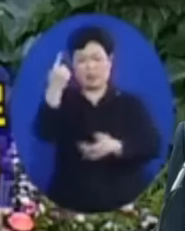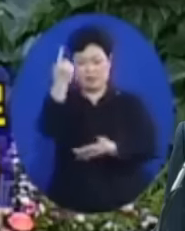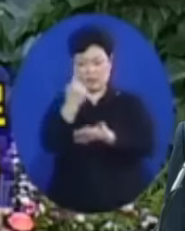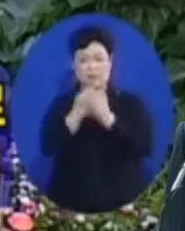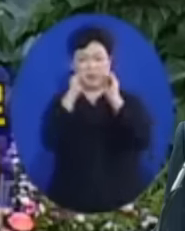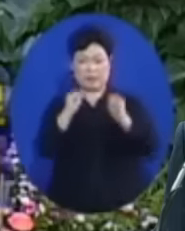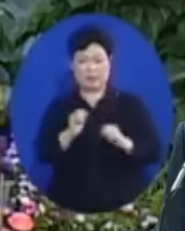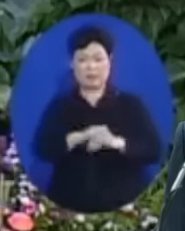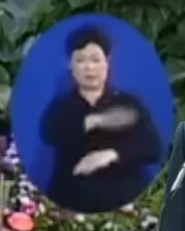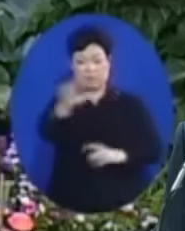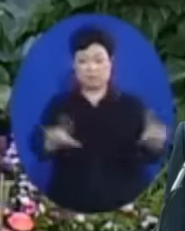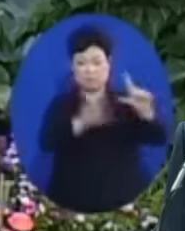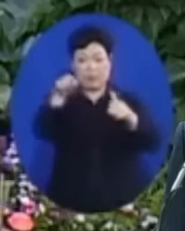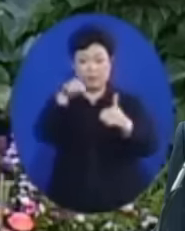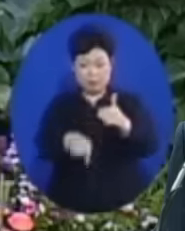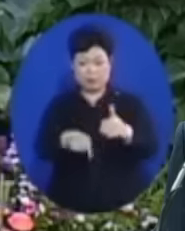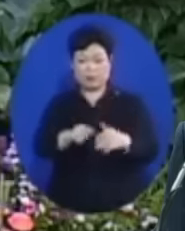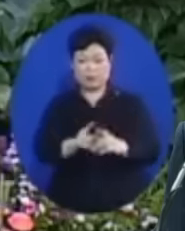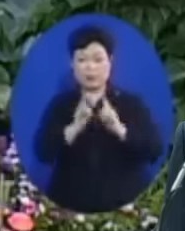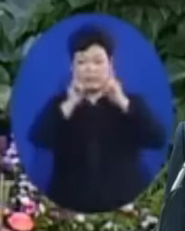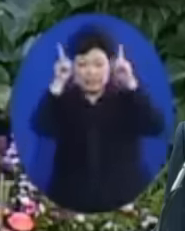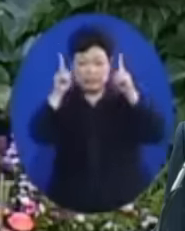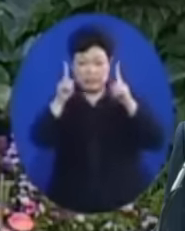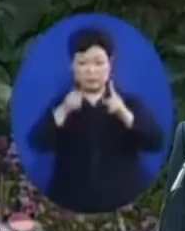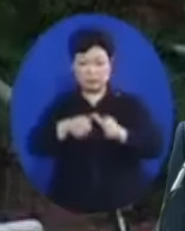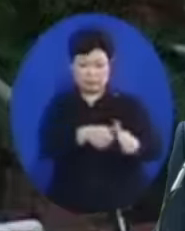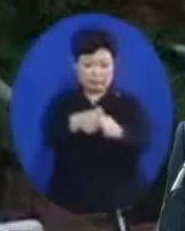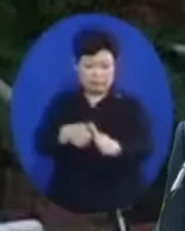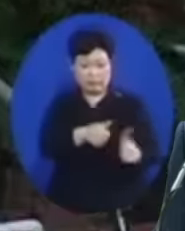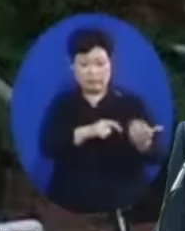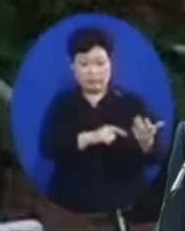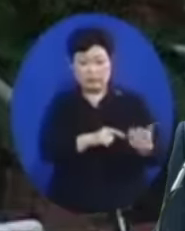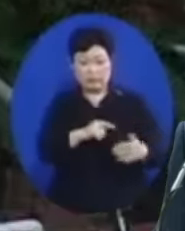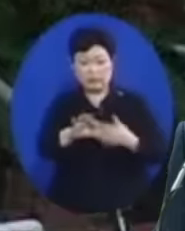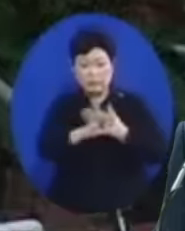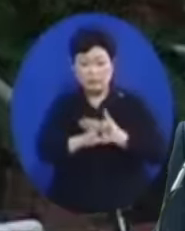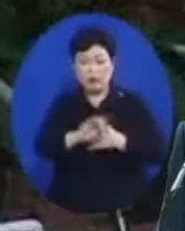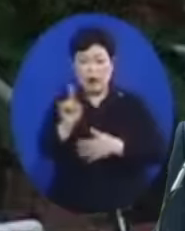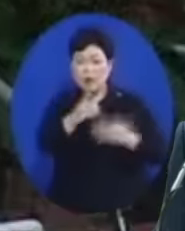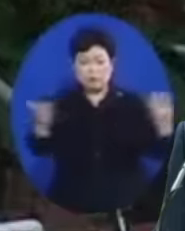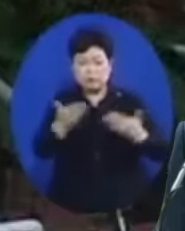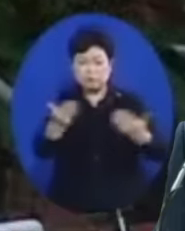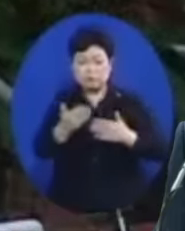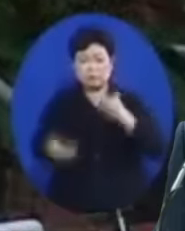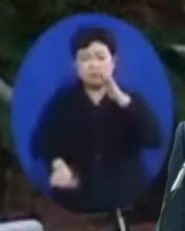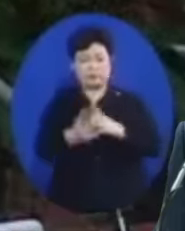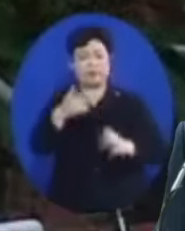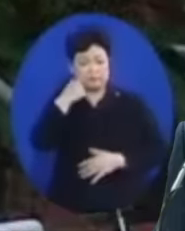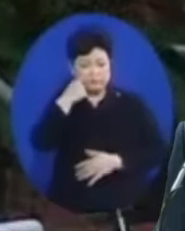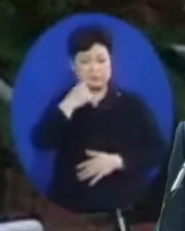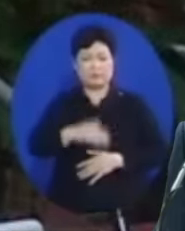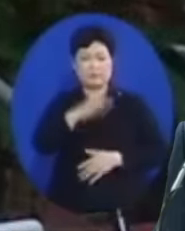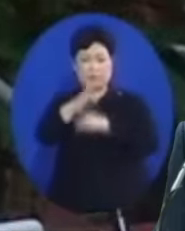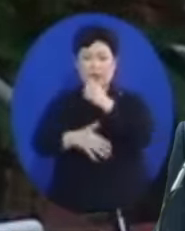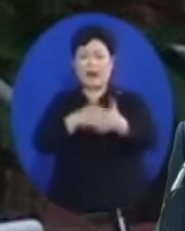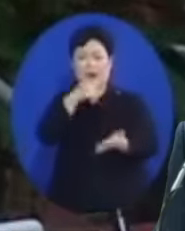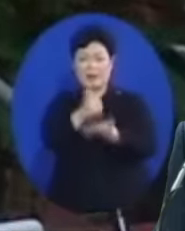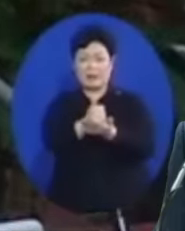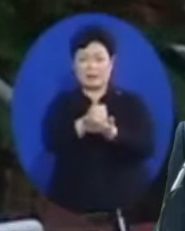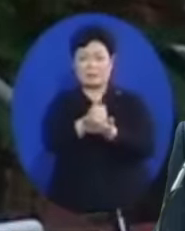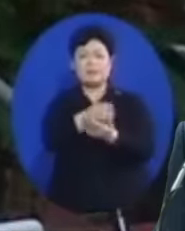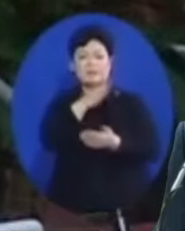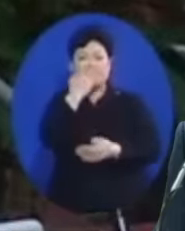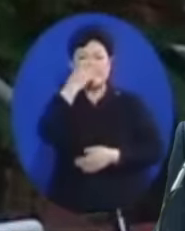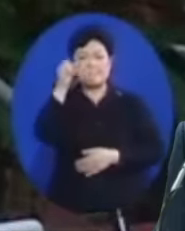임하느니라. 우리의 삶 속에 진노가 따라댕기면 아무 일도 안 되는 것입니다. 우리는 하나님을